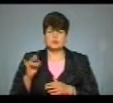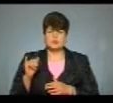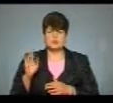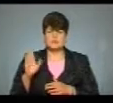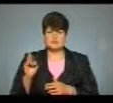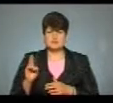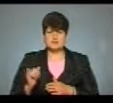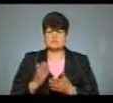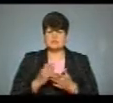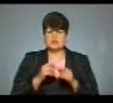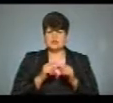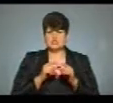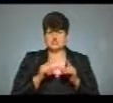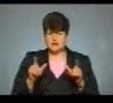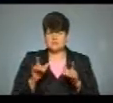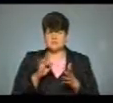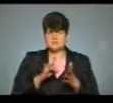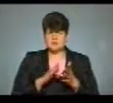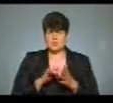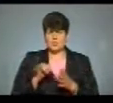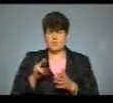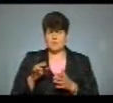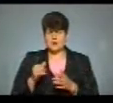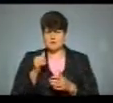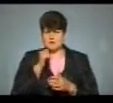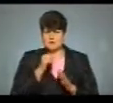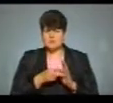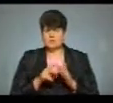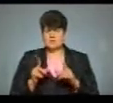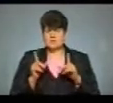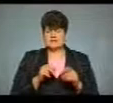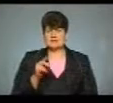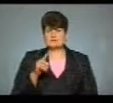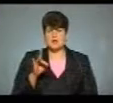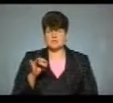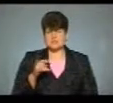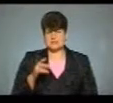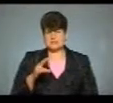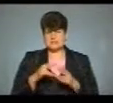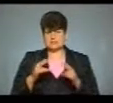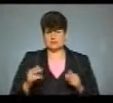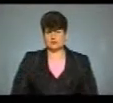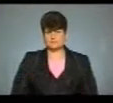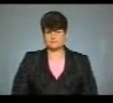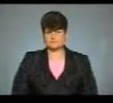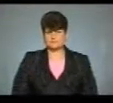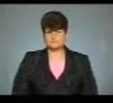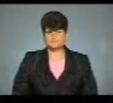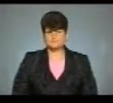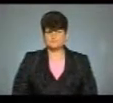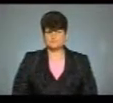є штаб, центральний штаб УПА. Завтра ми плануємо їхати знову ж таки в Зборазький замок. Світлана Лазорик, Василь Панчук,